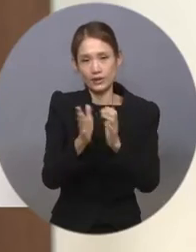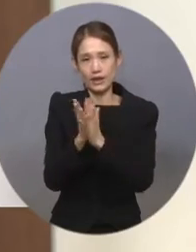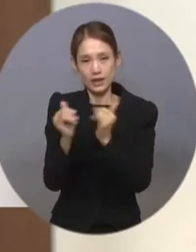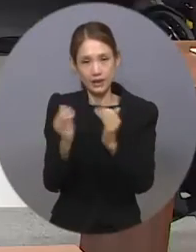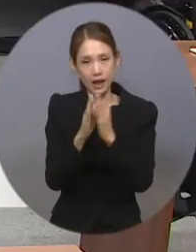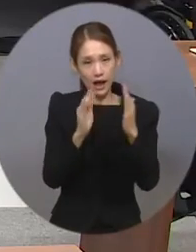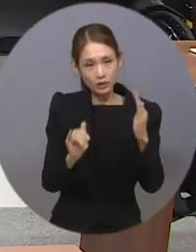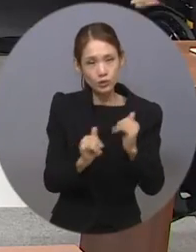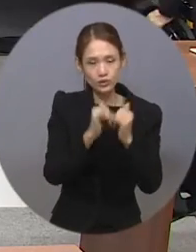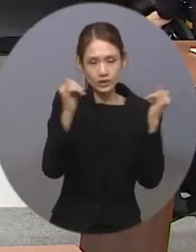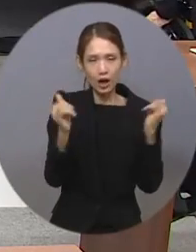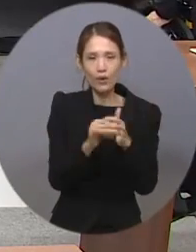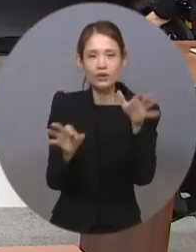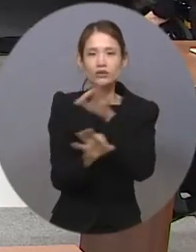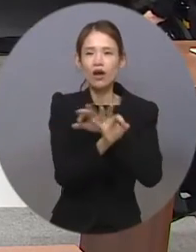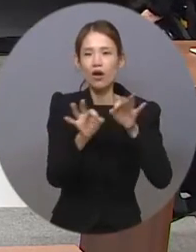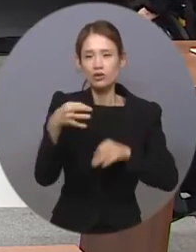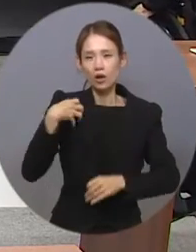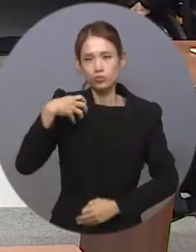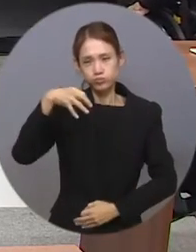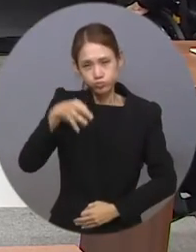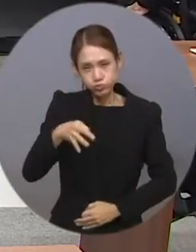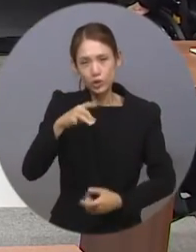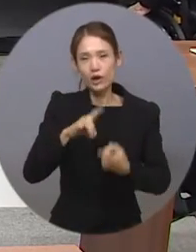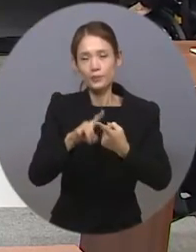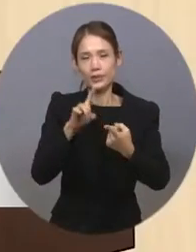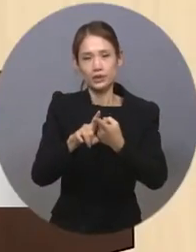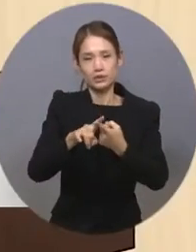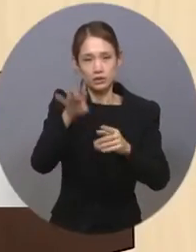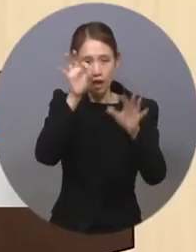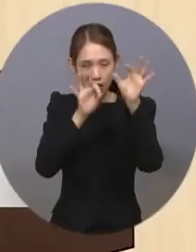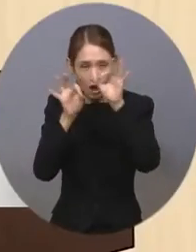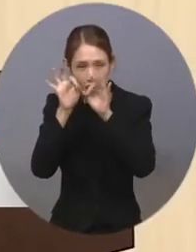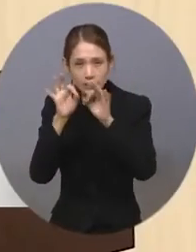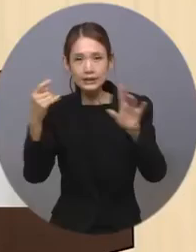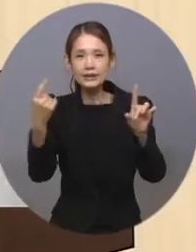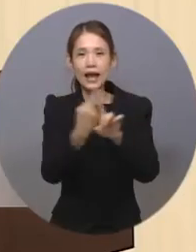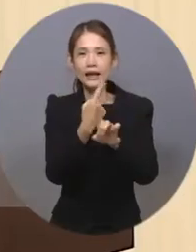가족의 사회, 경제적 부담을 살펴보고 개선 방안을